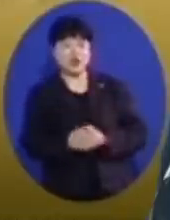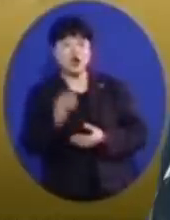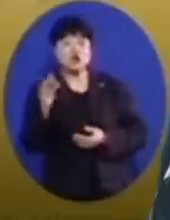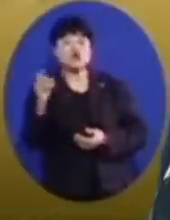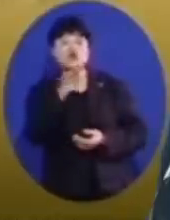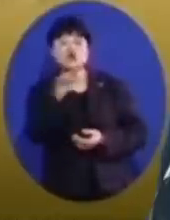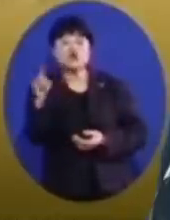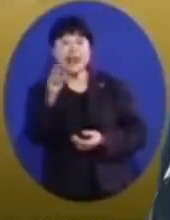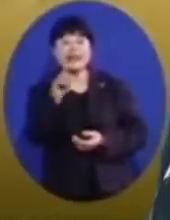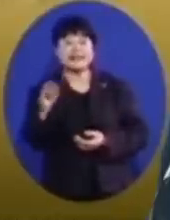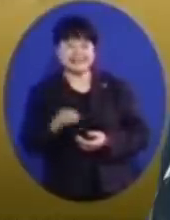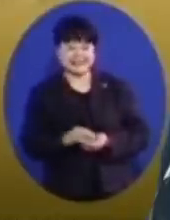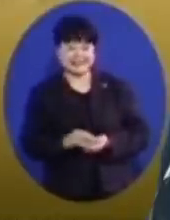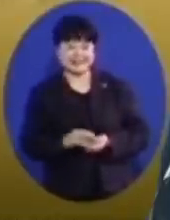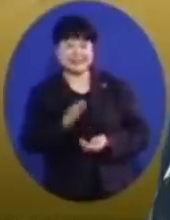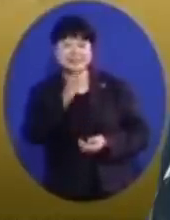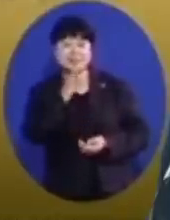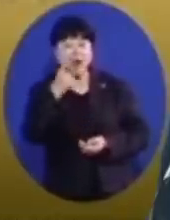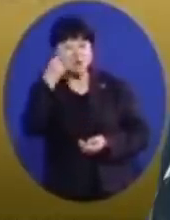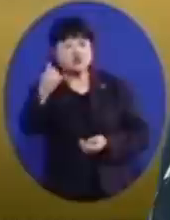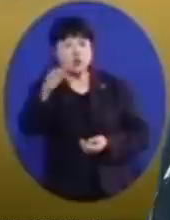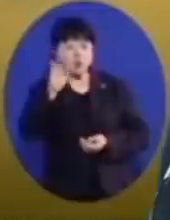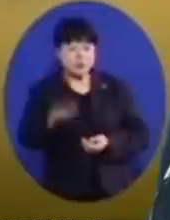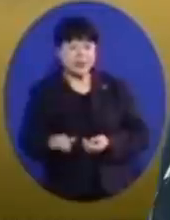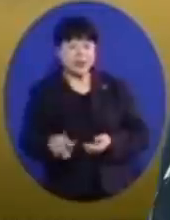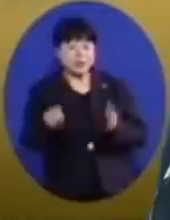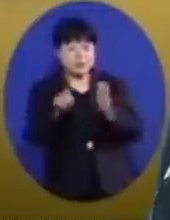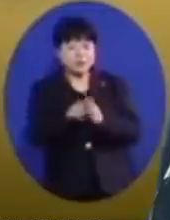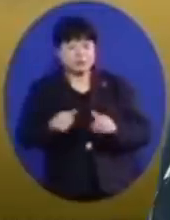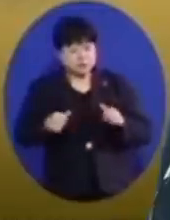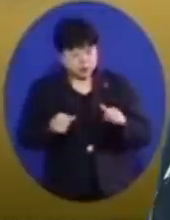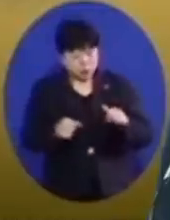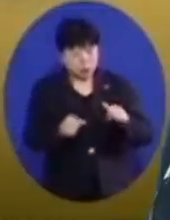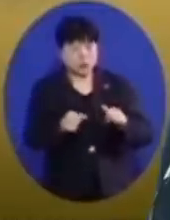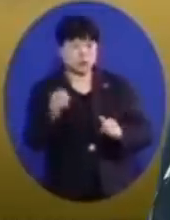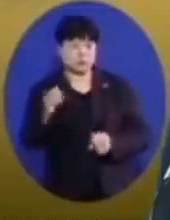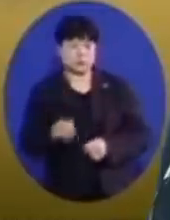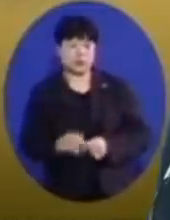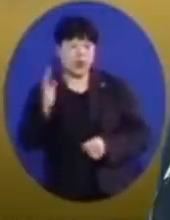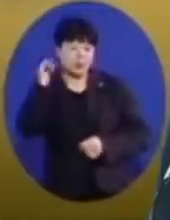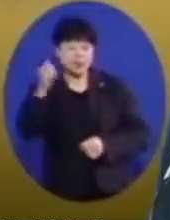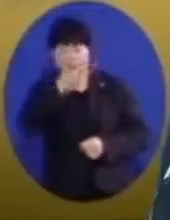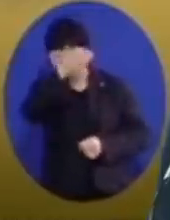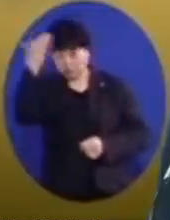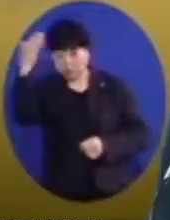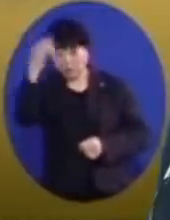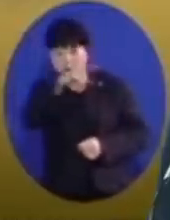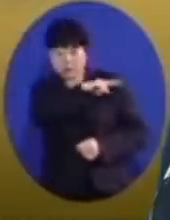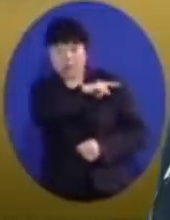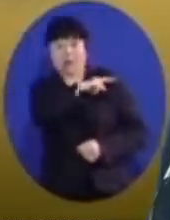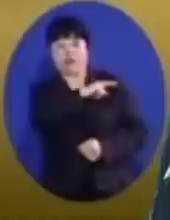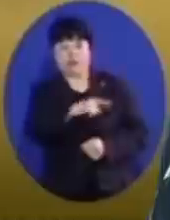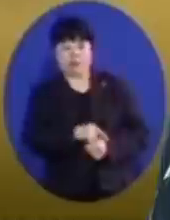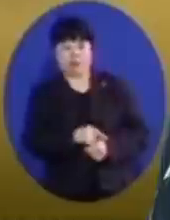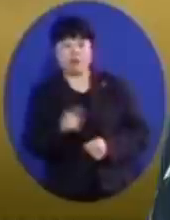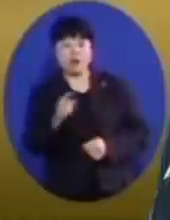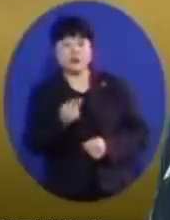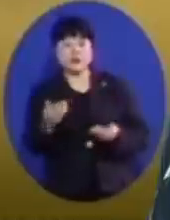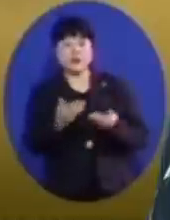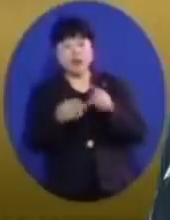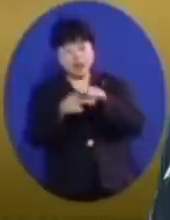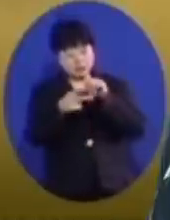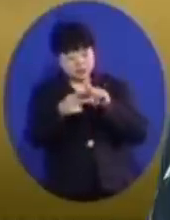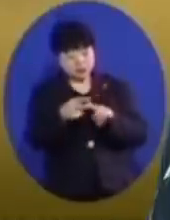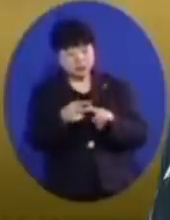루즈벨트는 신실한 그리스도인 부모 밑에서 성장하여 미국 대통령 가운데 최연소자로 대통령이 되었습니다 그는 늘 어떠한 일을